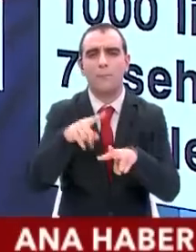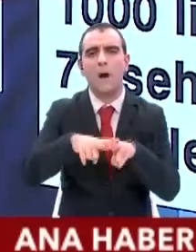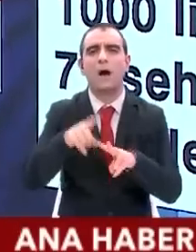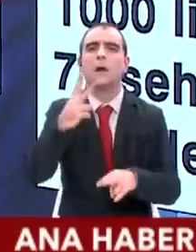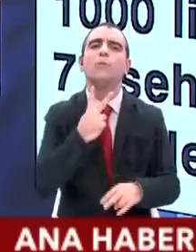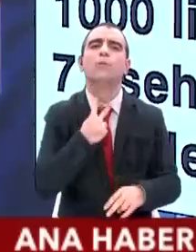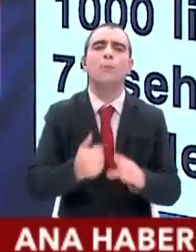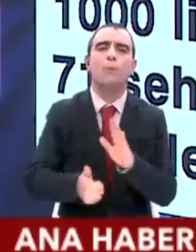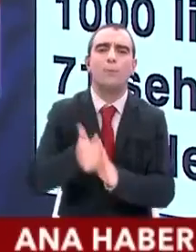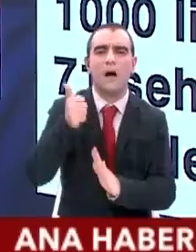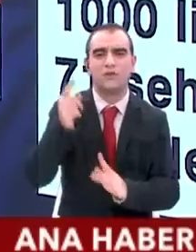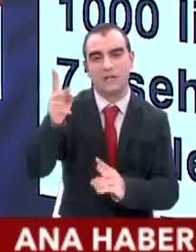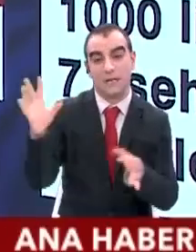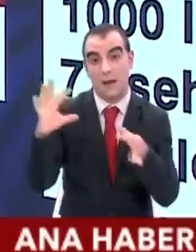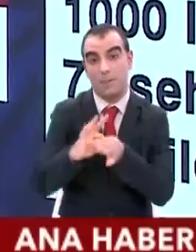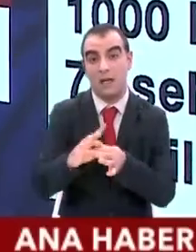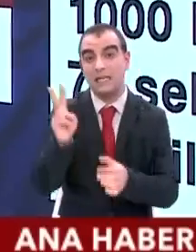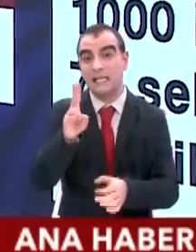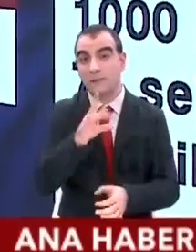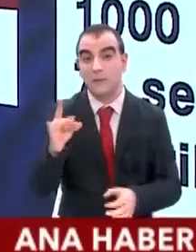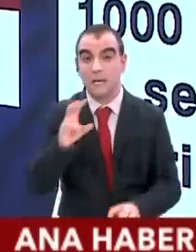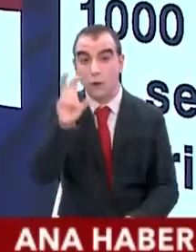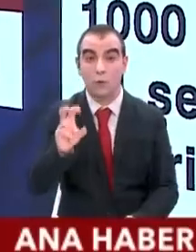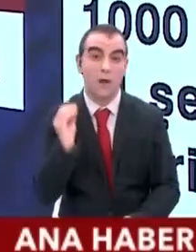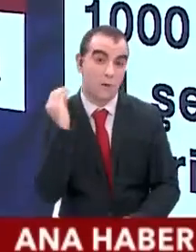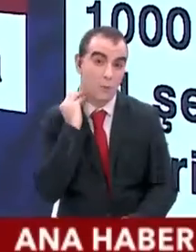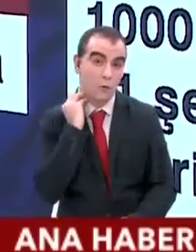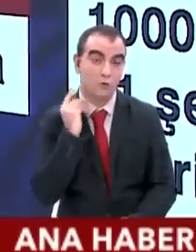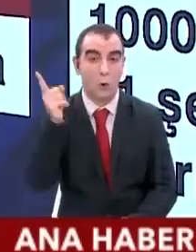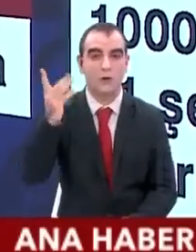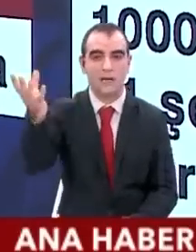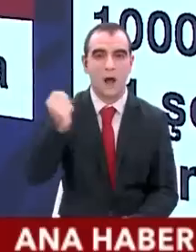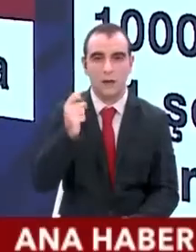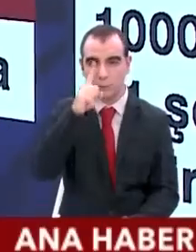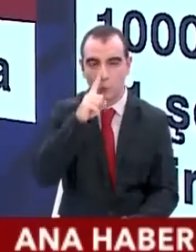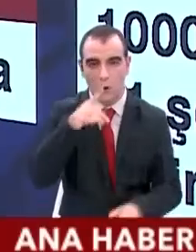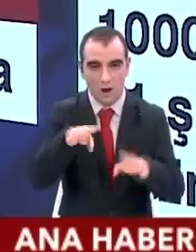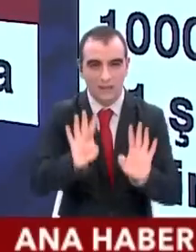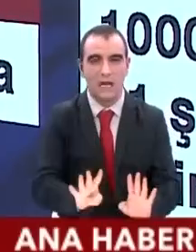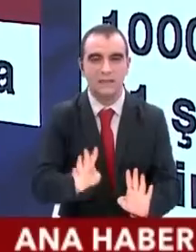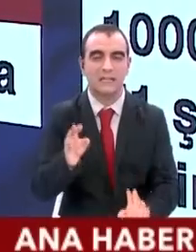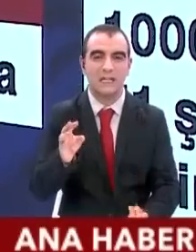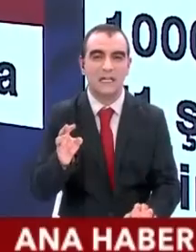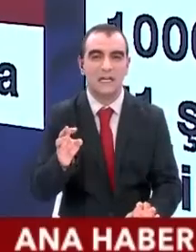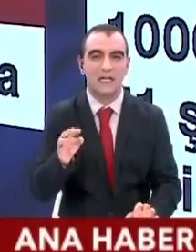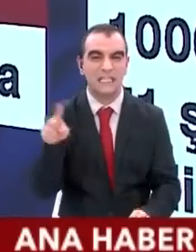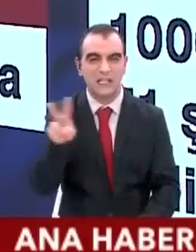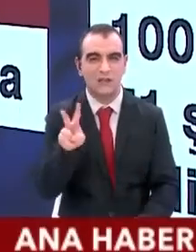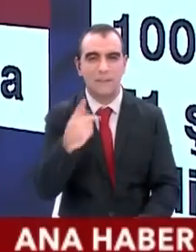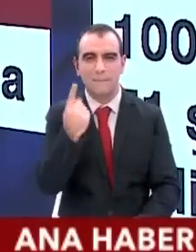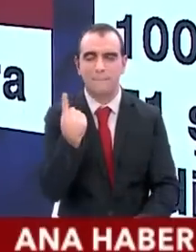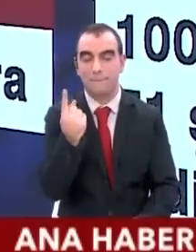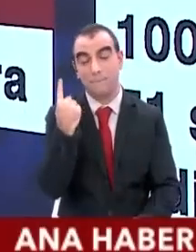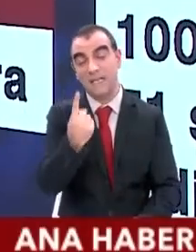Peki 20 milyar dolar borç mu Evet oradan aldığımız doğal gazla ilgili bir bakiye birikmiş